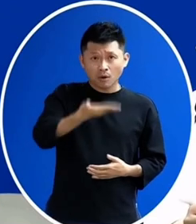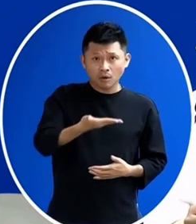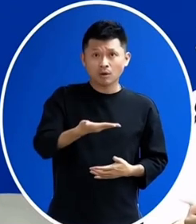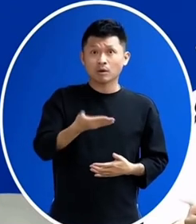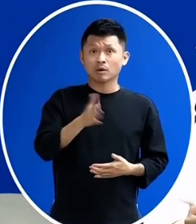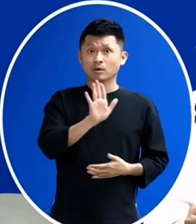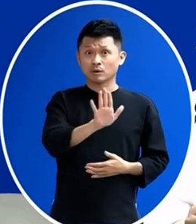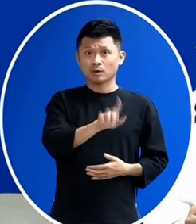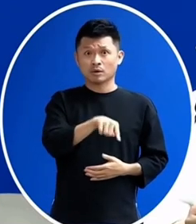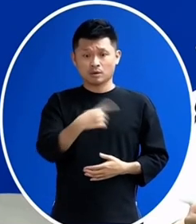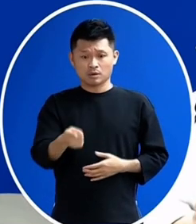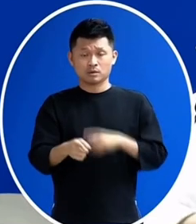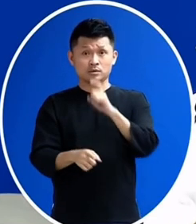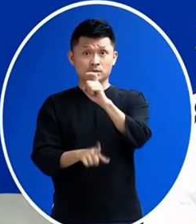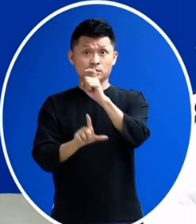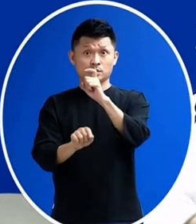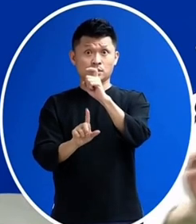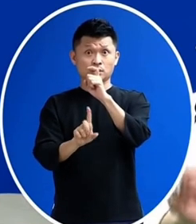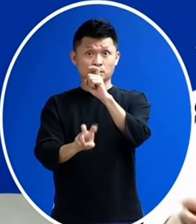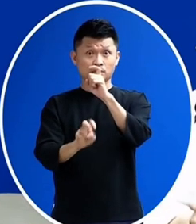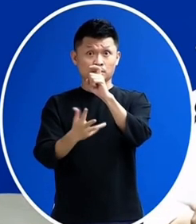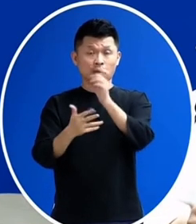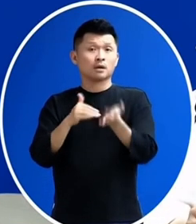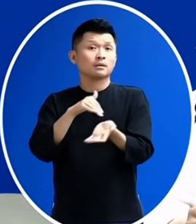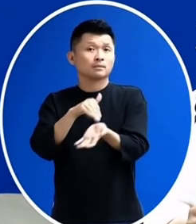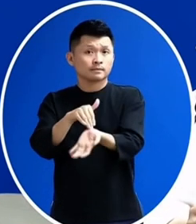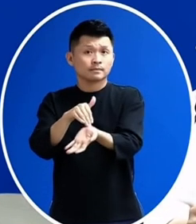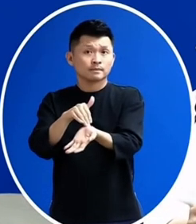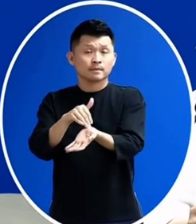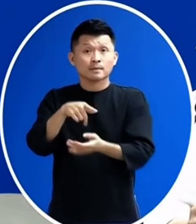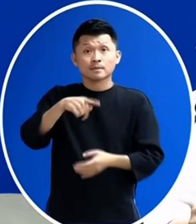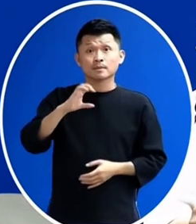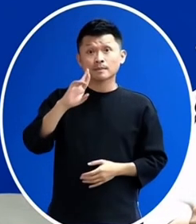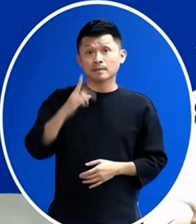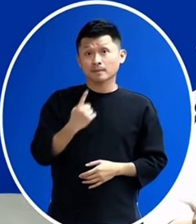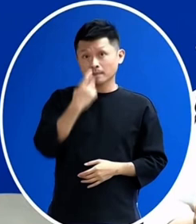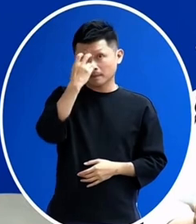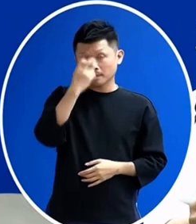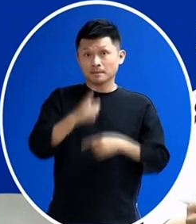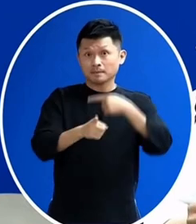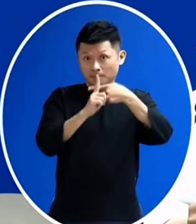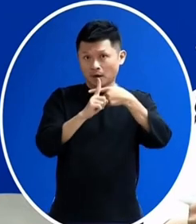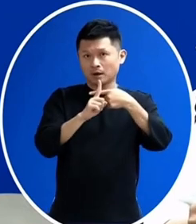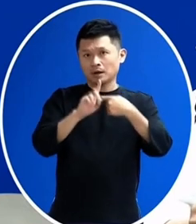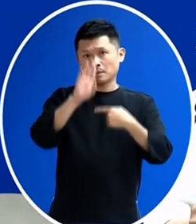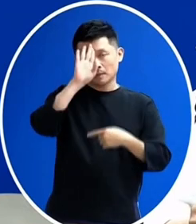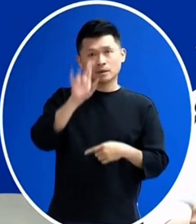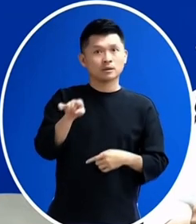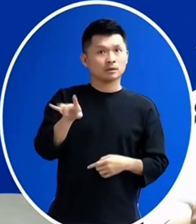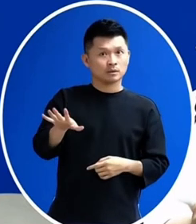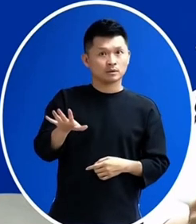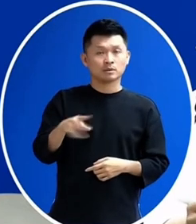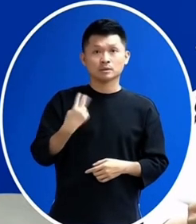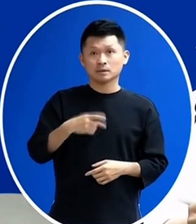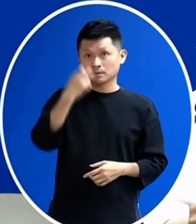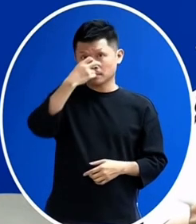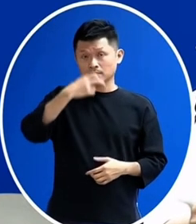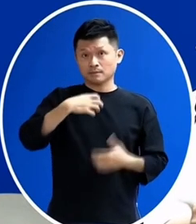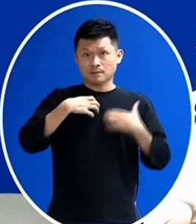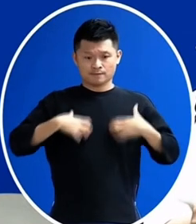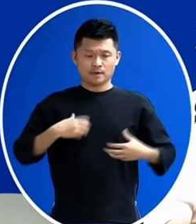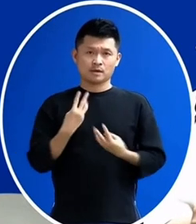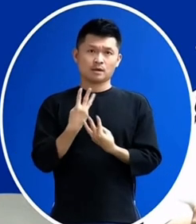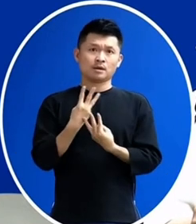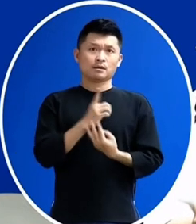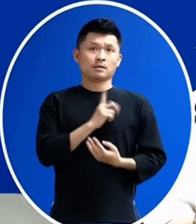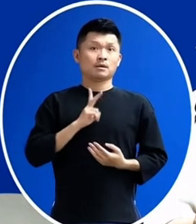后，10月28号就医，在医院的 PCR 阳性确诊，那也检查有发现肺炎，所以就